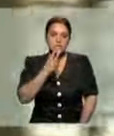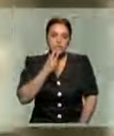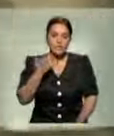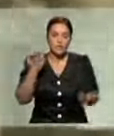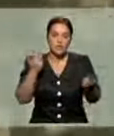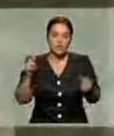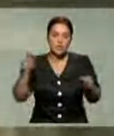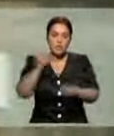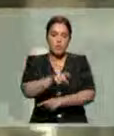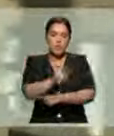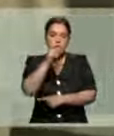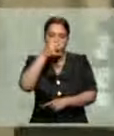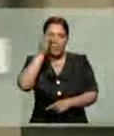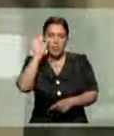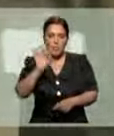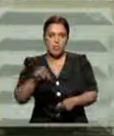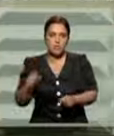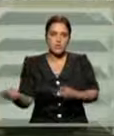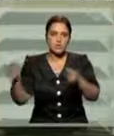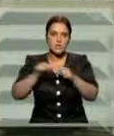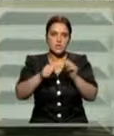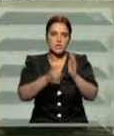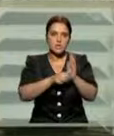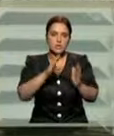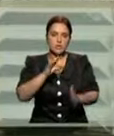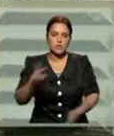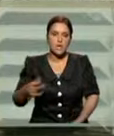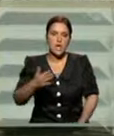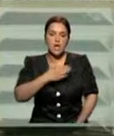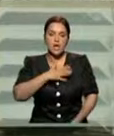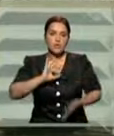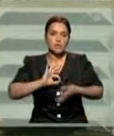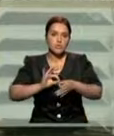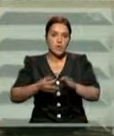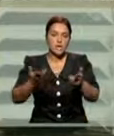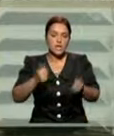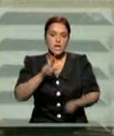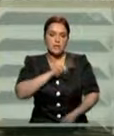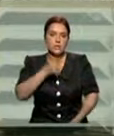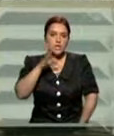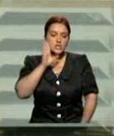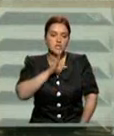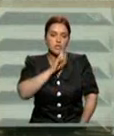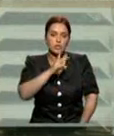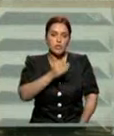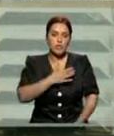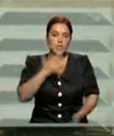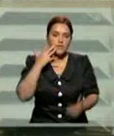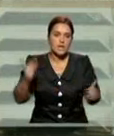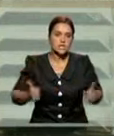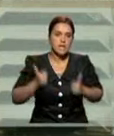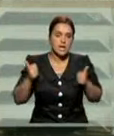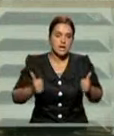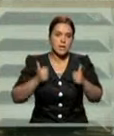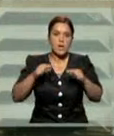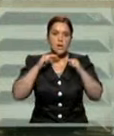могу перевести 16 тонн груза. Работа очень сложная для женщины, но все же мы стараемся быть внимательным к